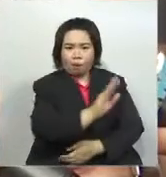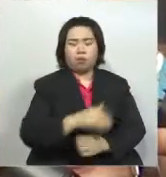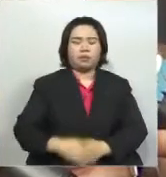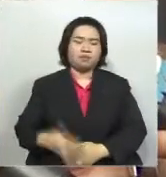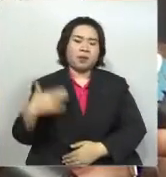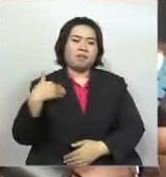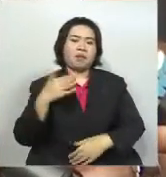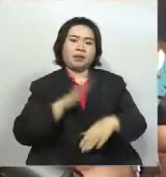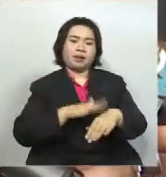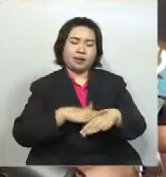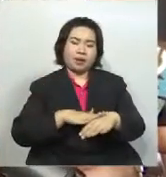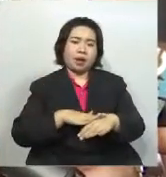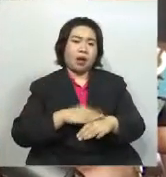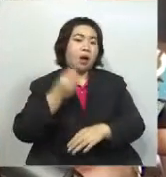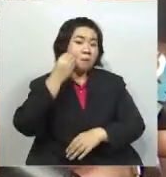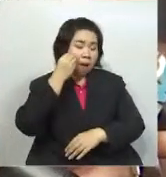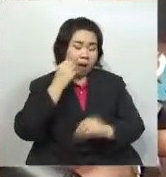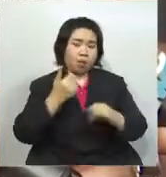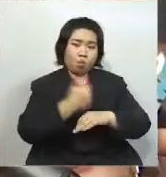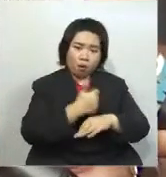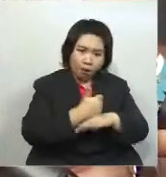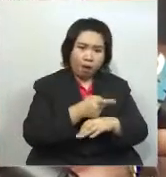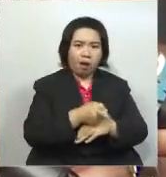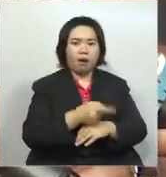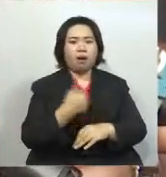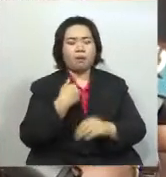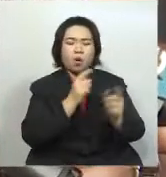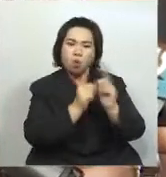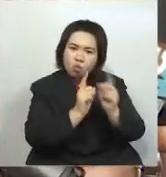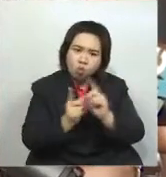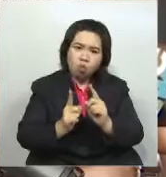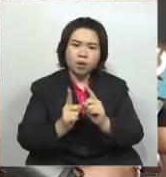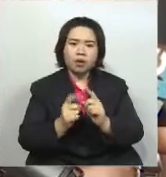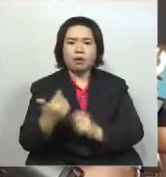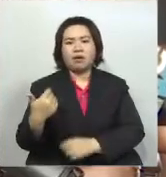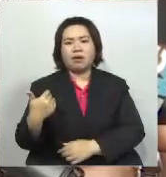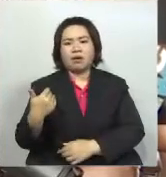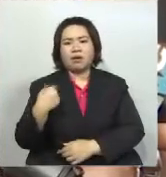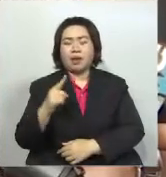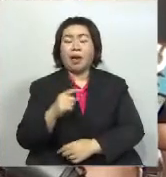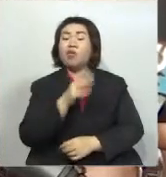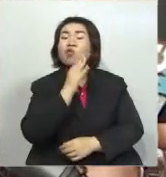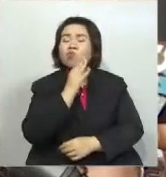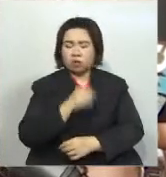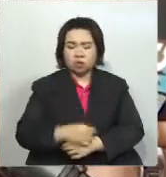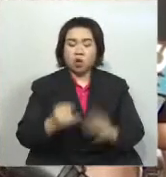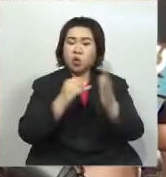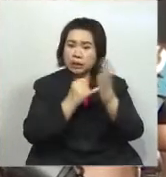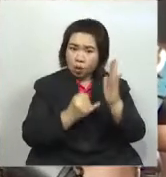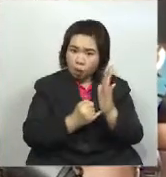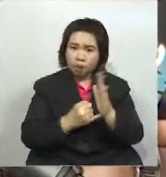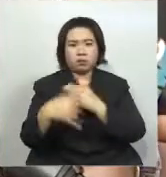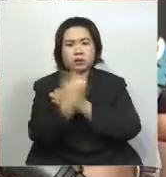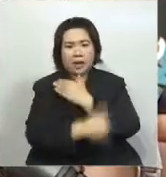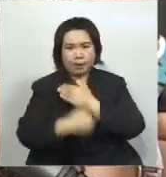านรับแจ้งจัดเกิดการเลือกตั้งนอกพื้นที่ในเรื่องของการรับแ